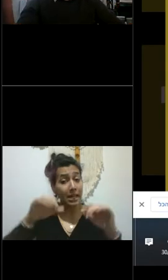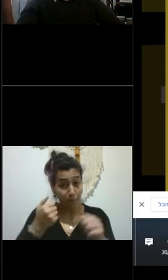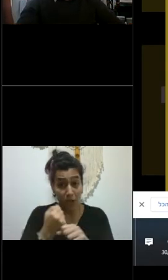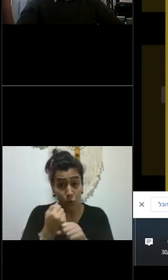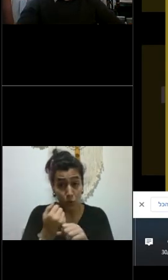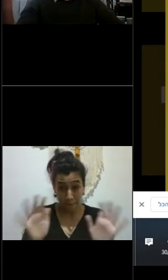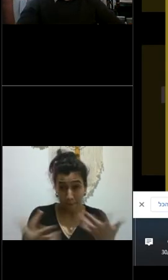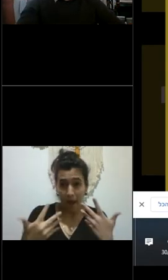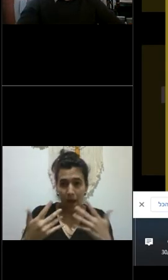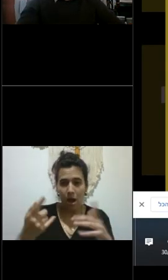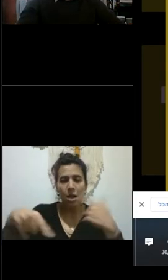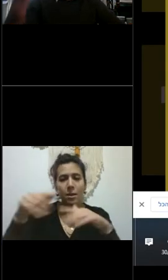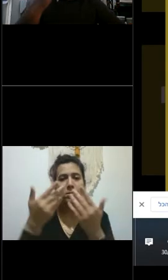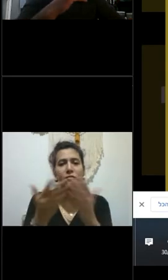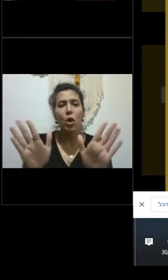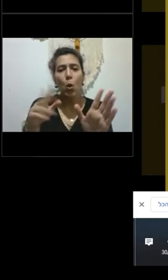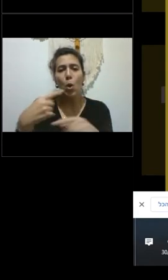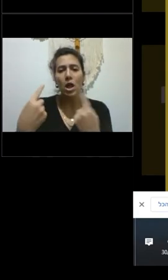דמיינתם,